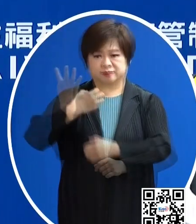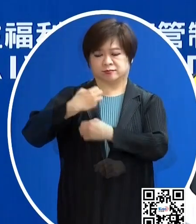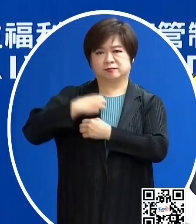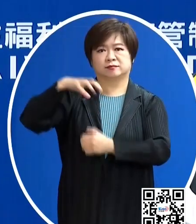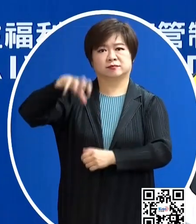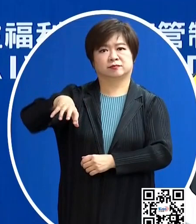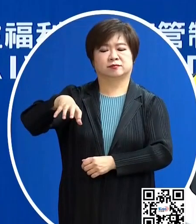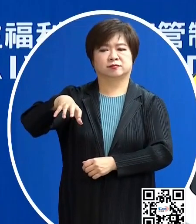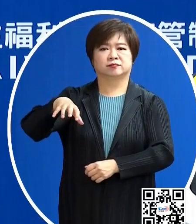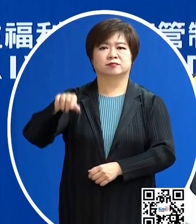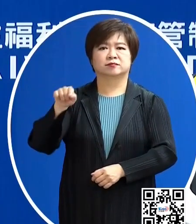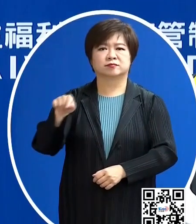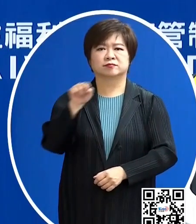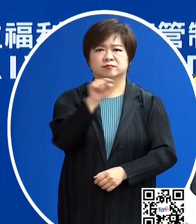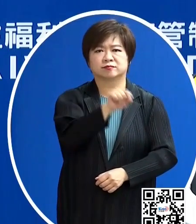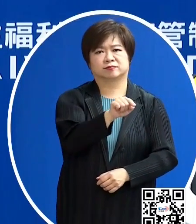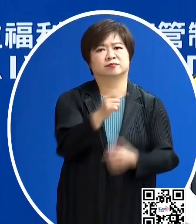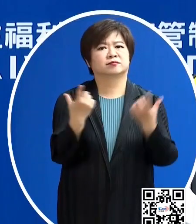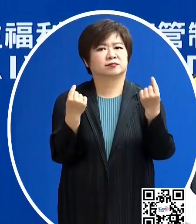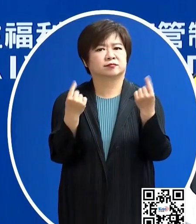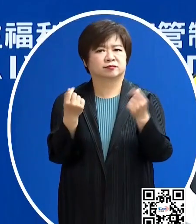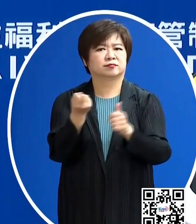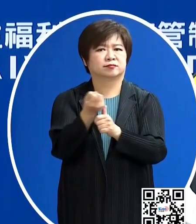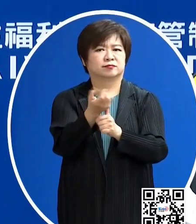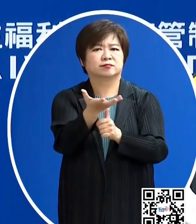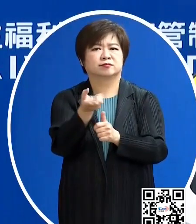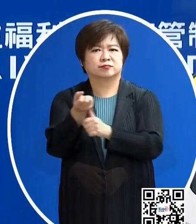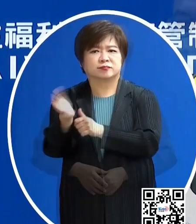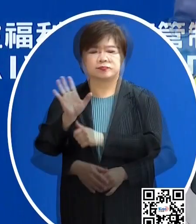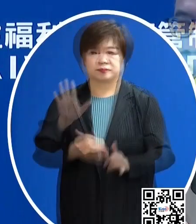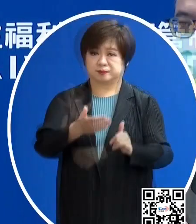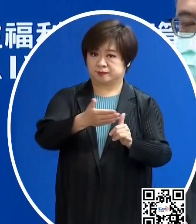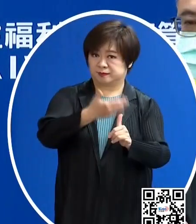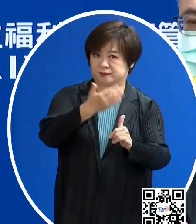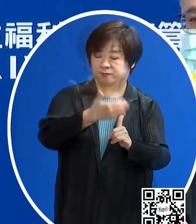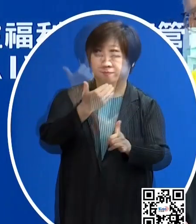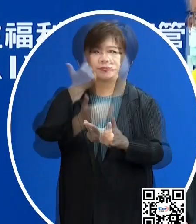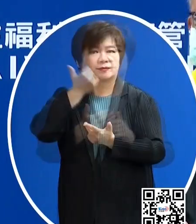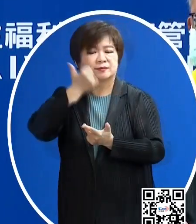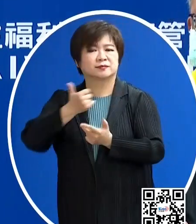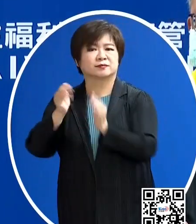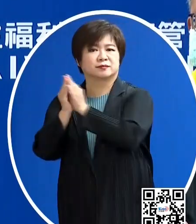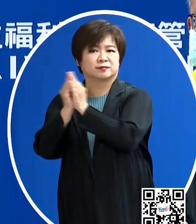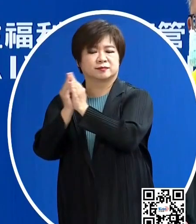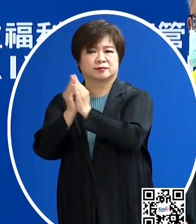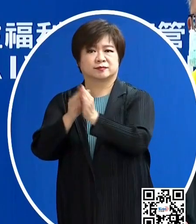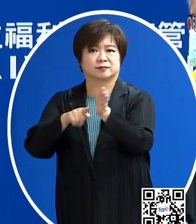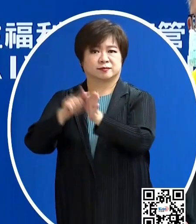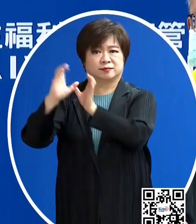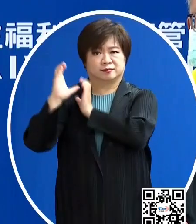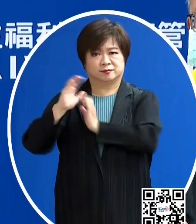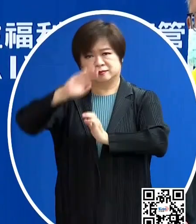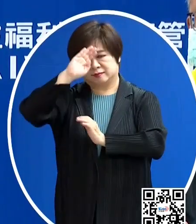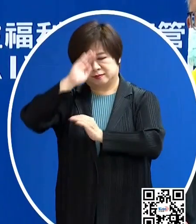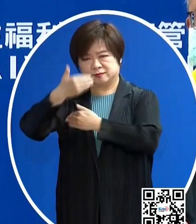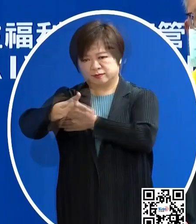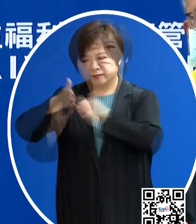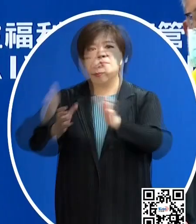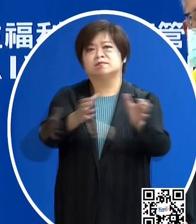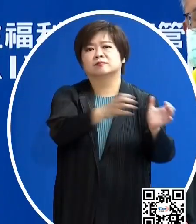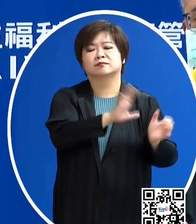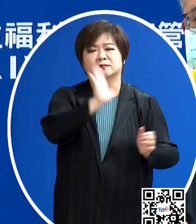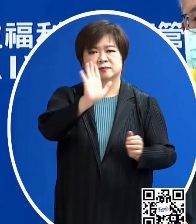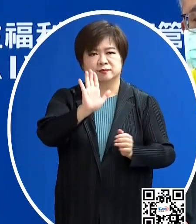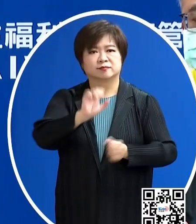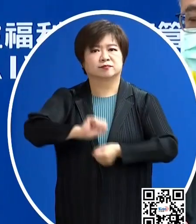军营也有这样的一个感染者这要提高警觉。北北基桃这边的专责病房陆续在开设